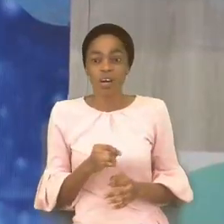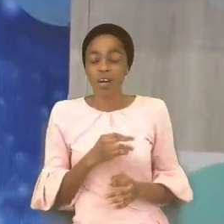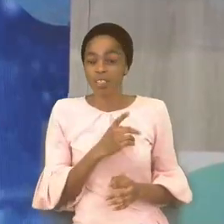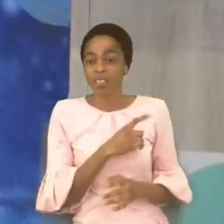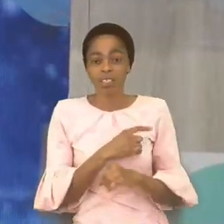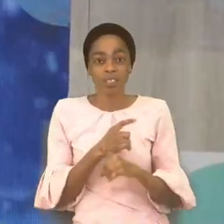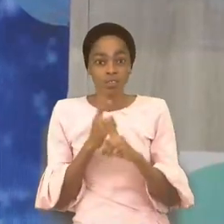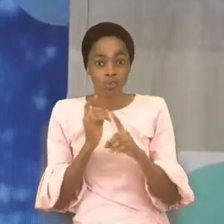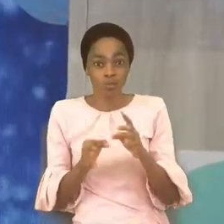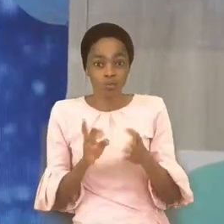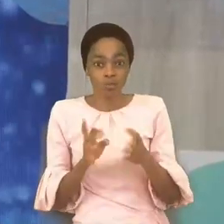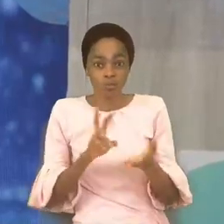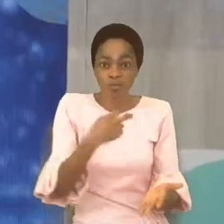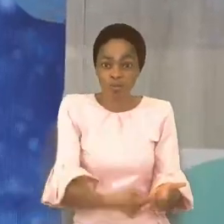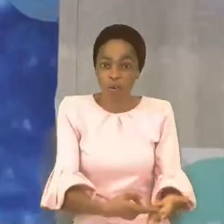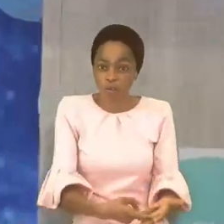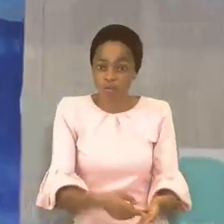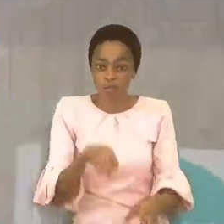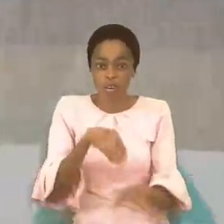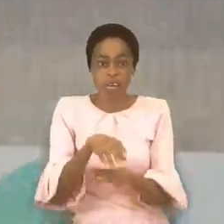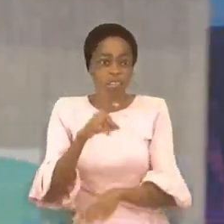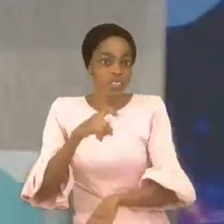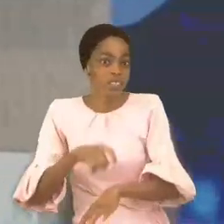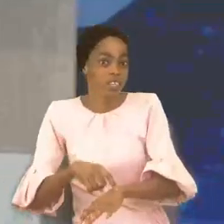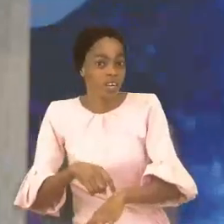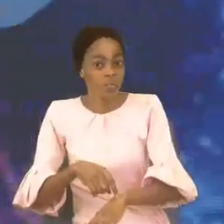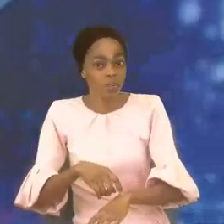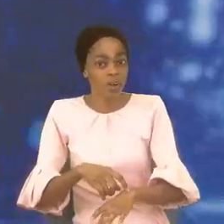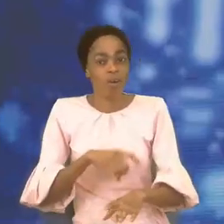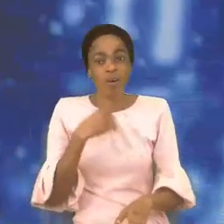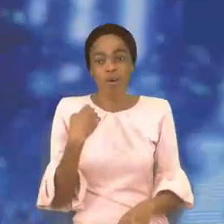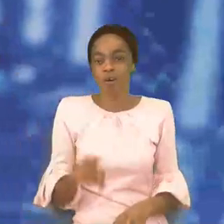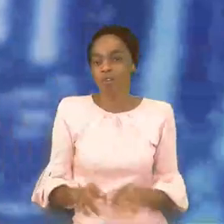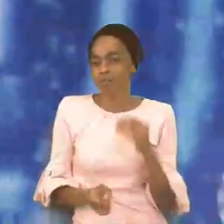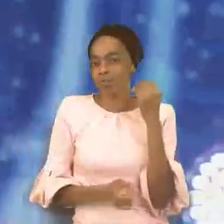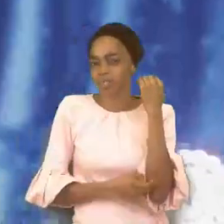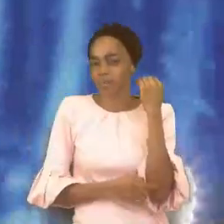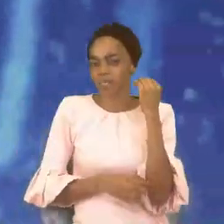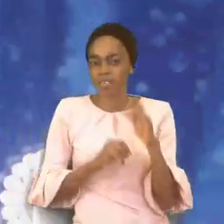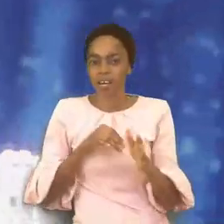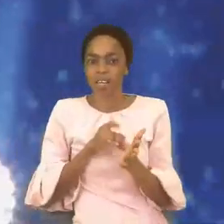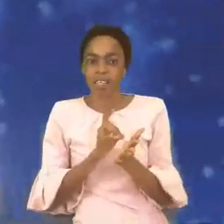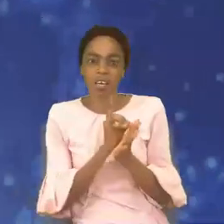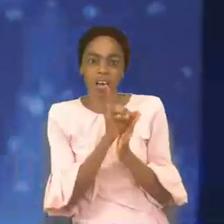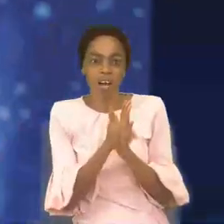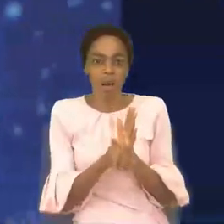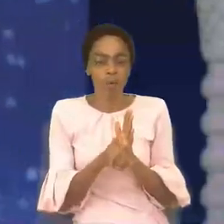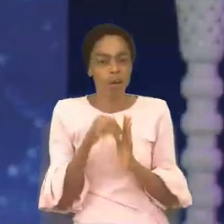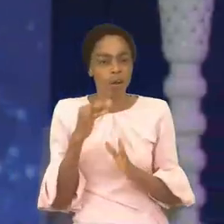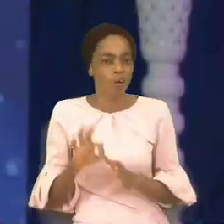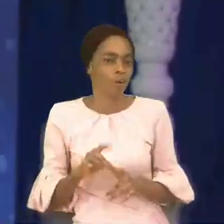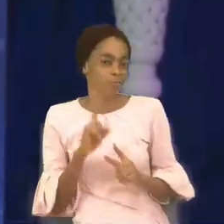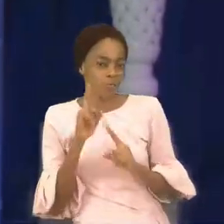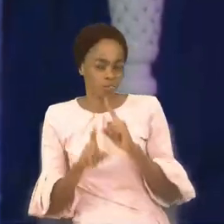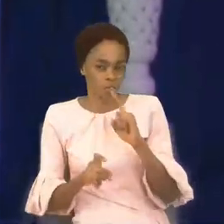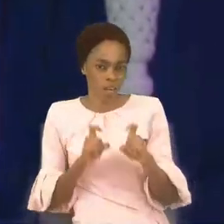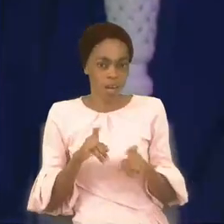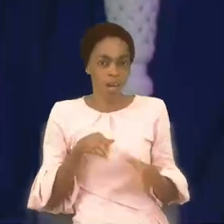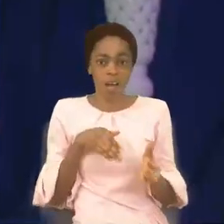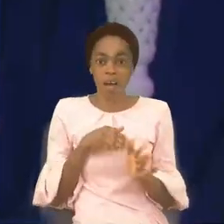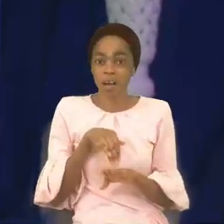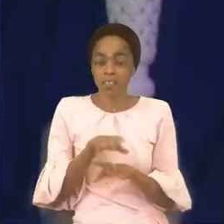tombes, à l'heure de la tentation, à l'heure de l'épreuve, à